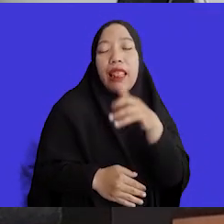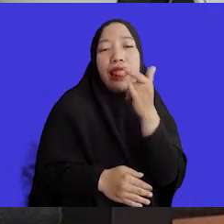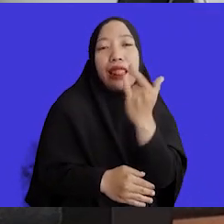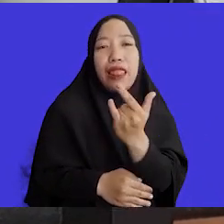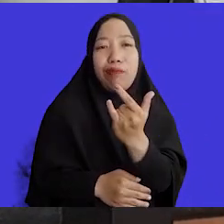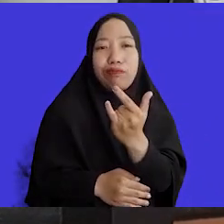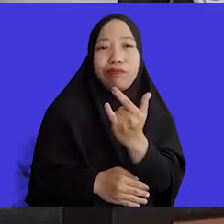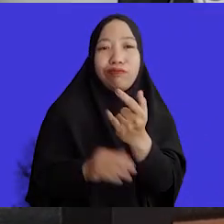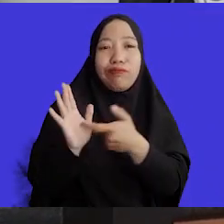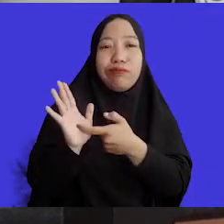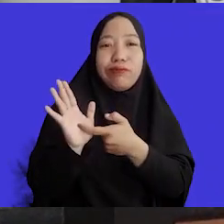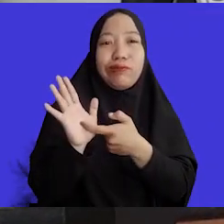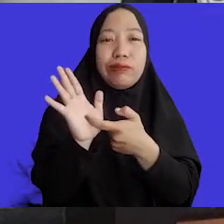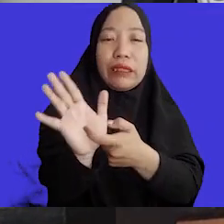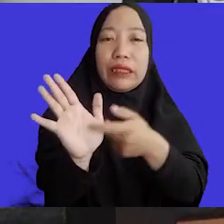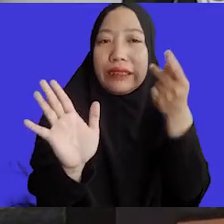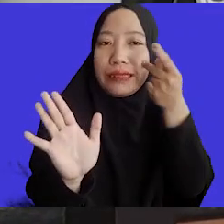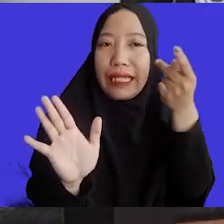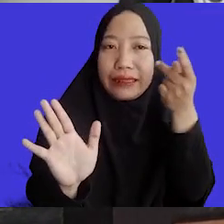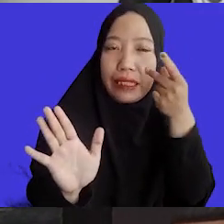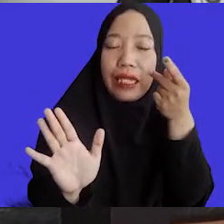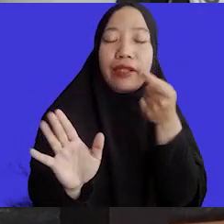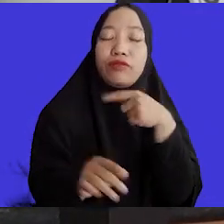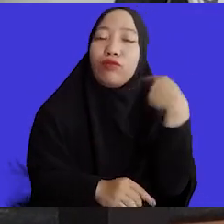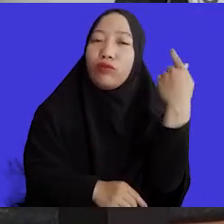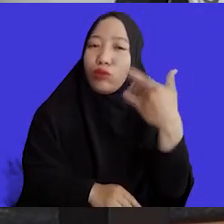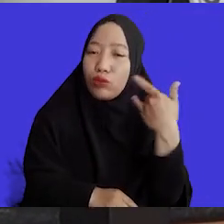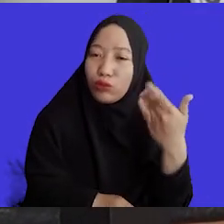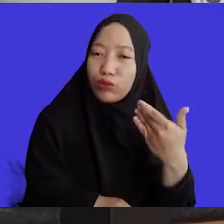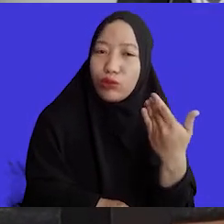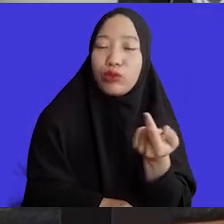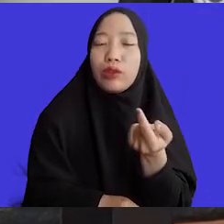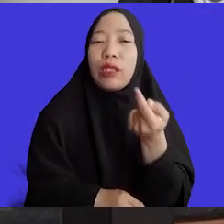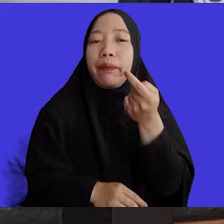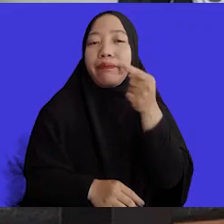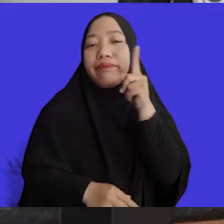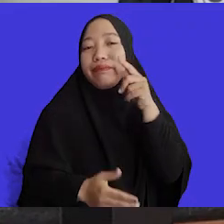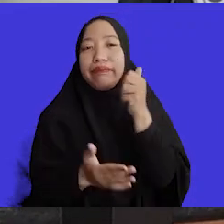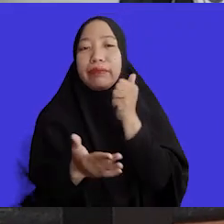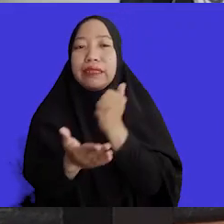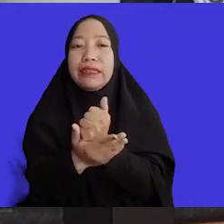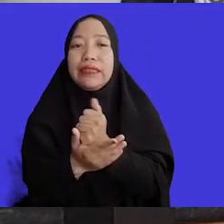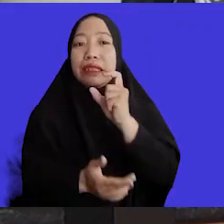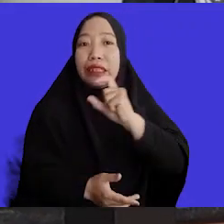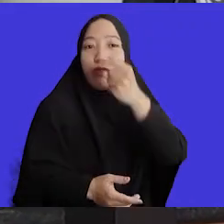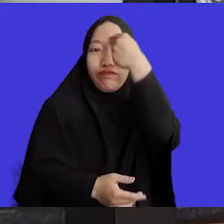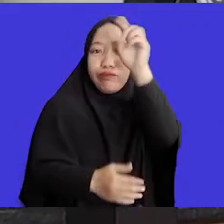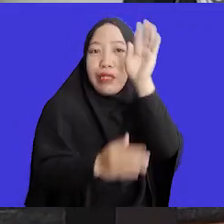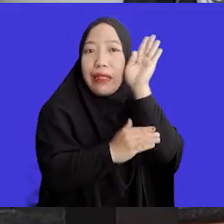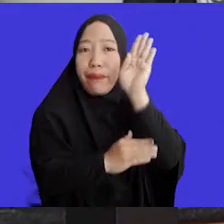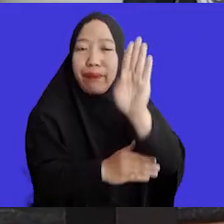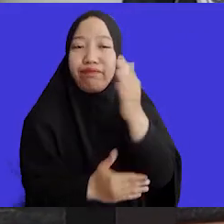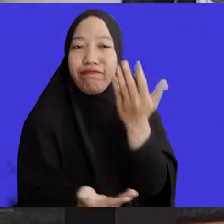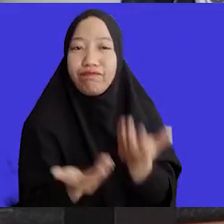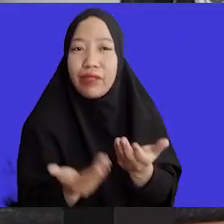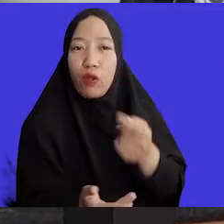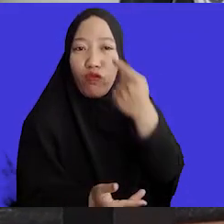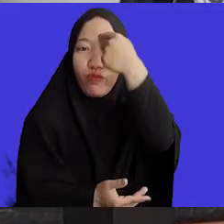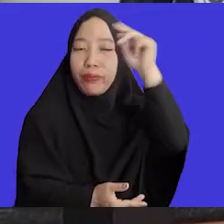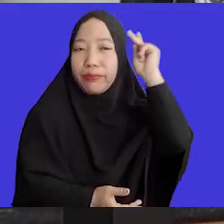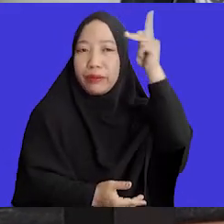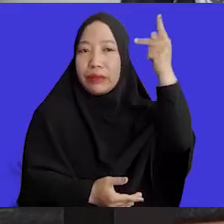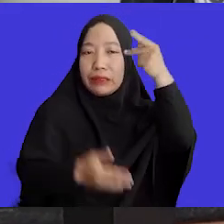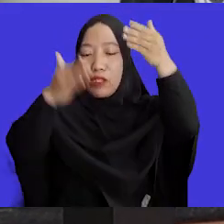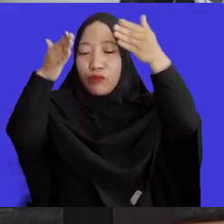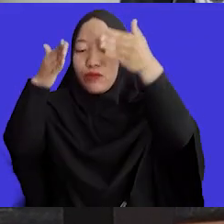eksis, tetap dijamin kelestariannya, dan tentunya konsekuensi daripada itu tindak lanjut yang perlu dilakukan bagi